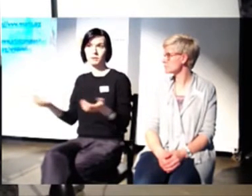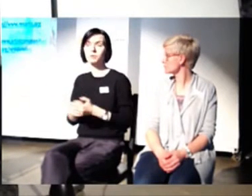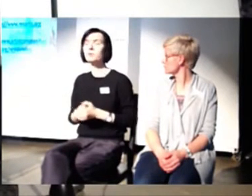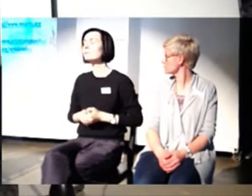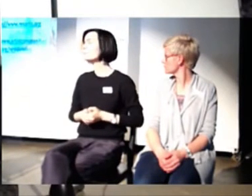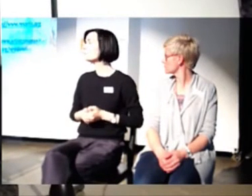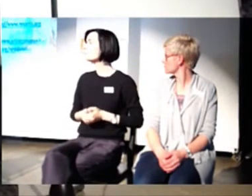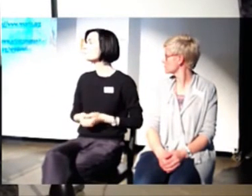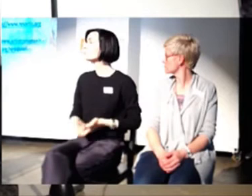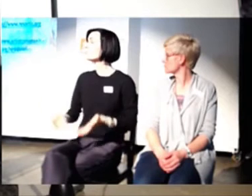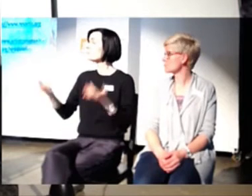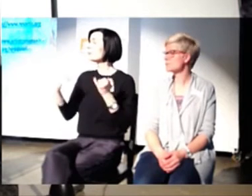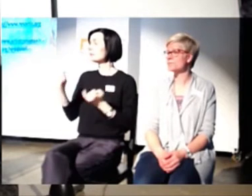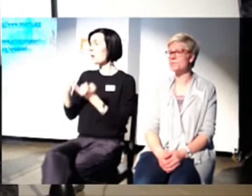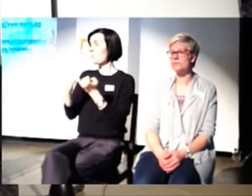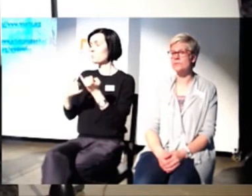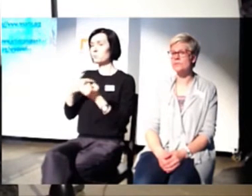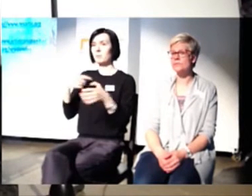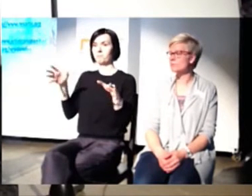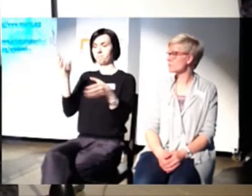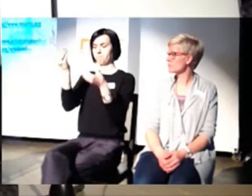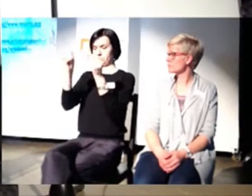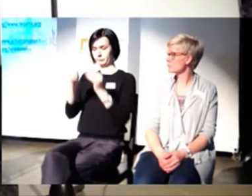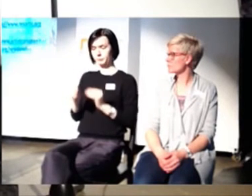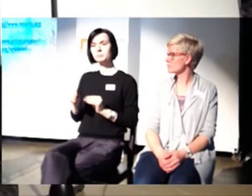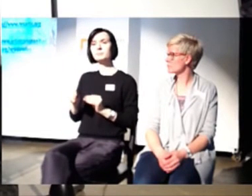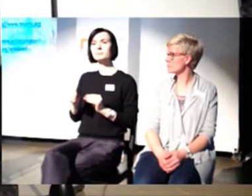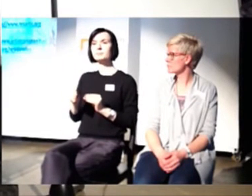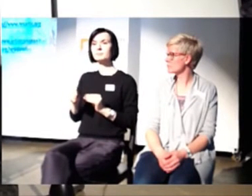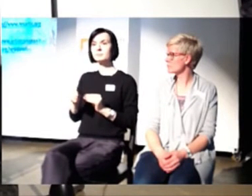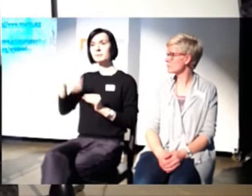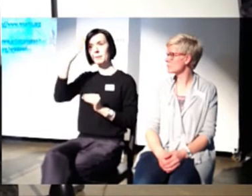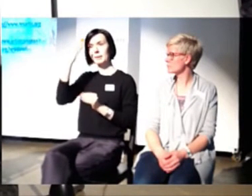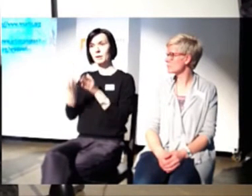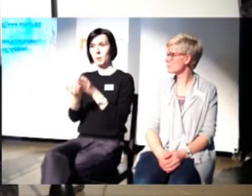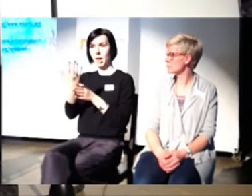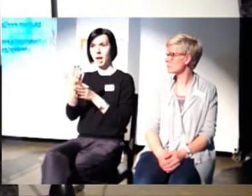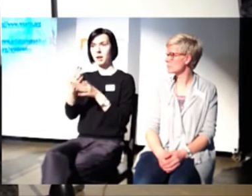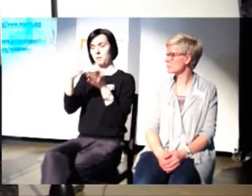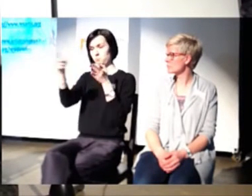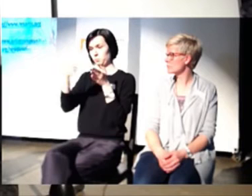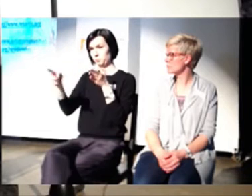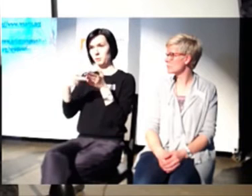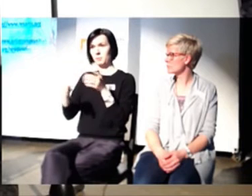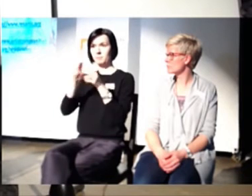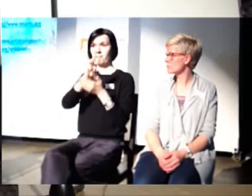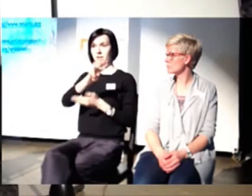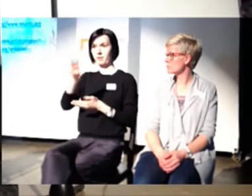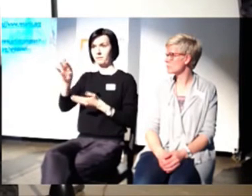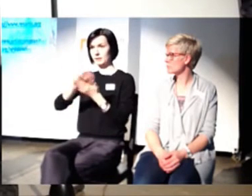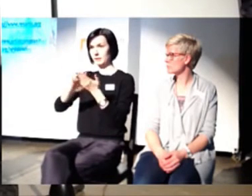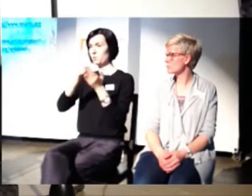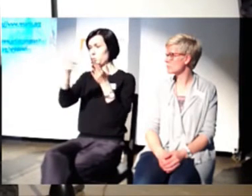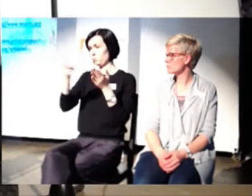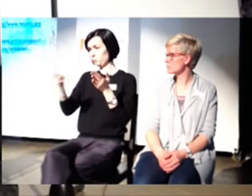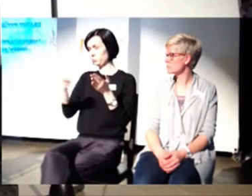Sitten olen tähän loppuun vielä koonnut nämä eri tietolähteet, nettisivut.